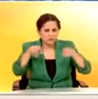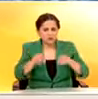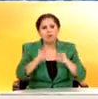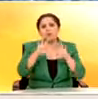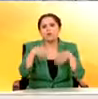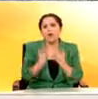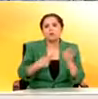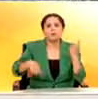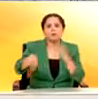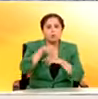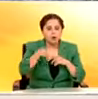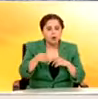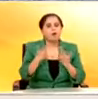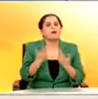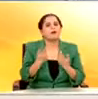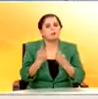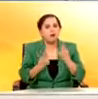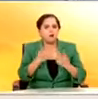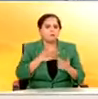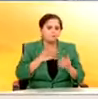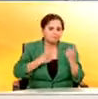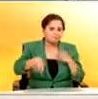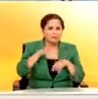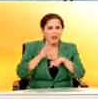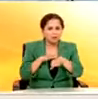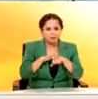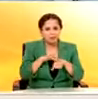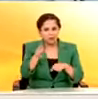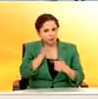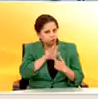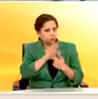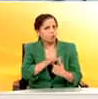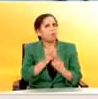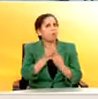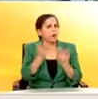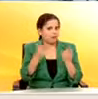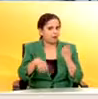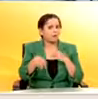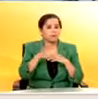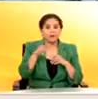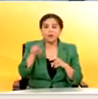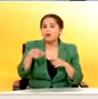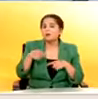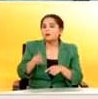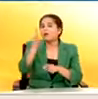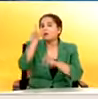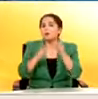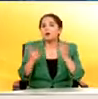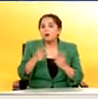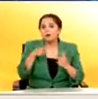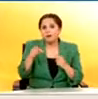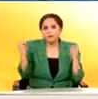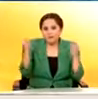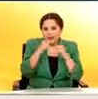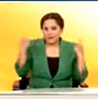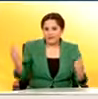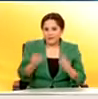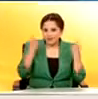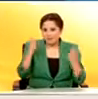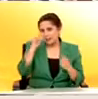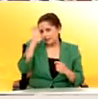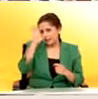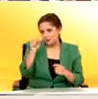पार्क्स जैसे अनुभवों को अपनी पहचान बनाया है। इन्होंने अपने विंटर फेस्टिवल्स को